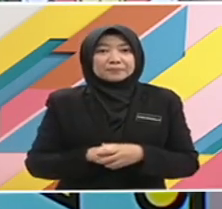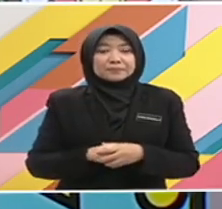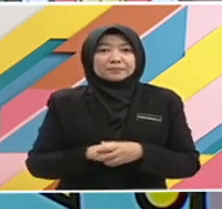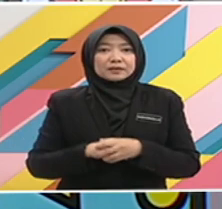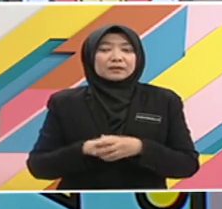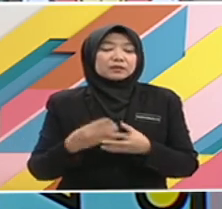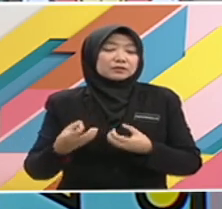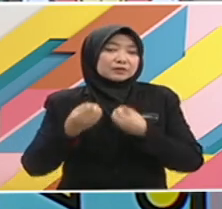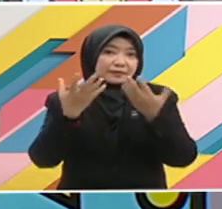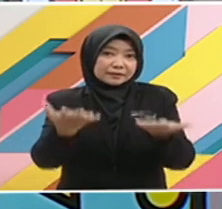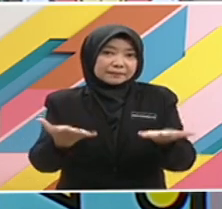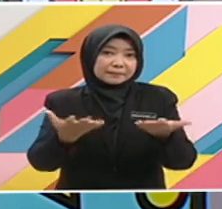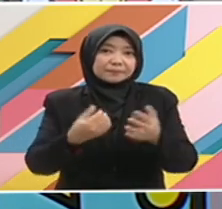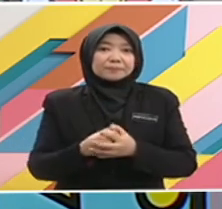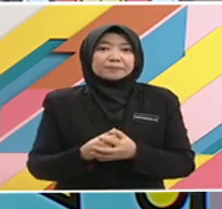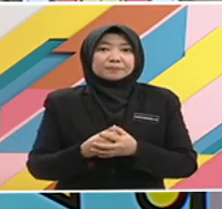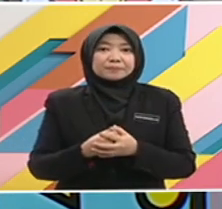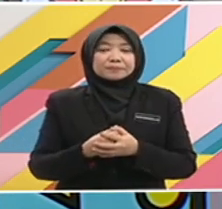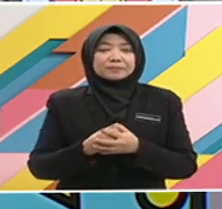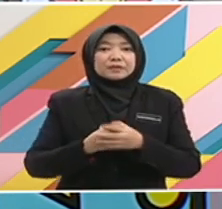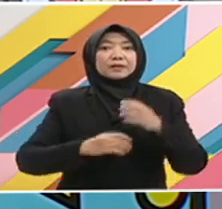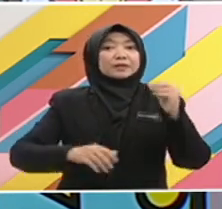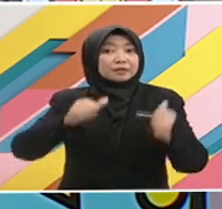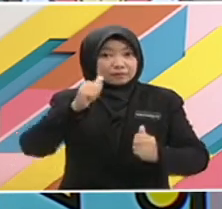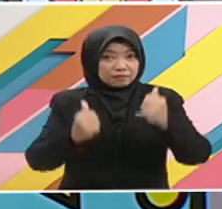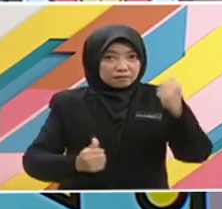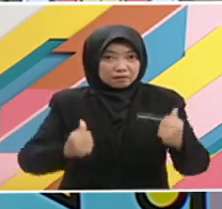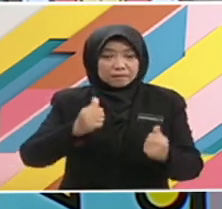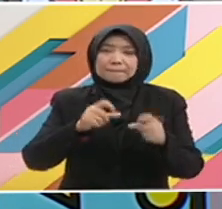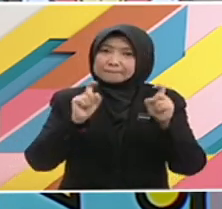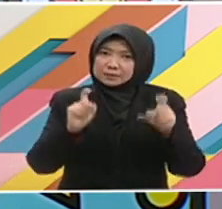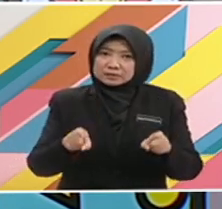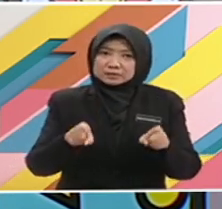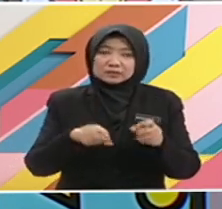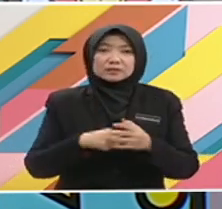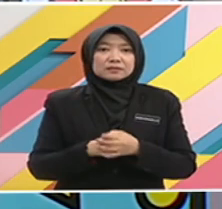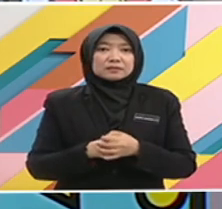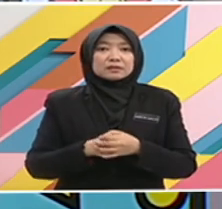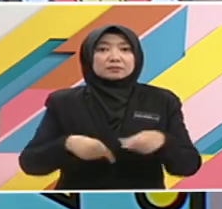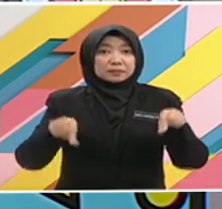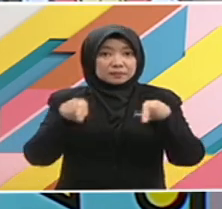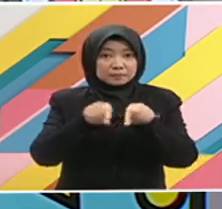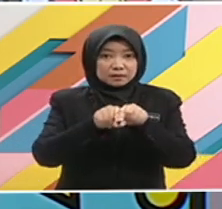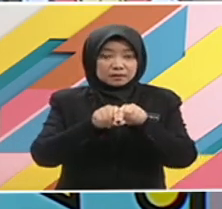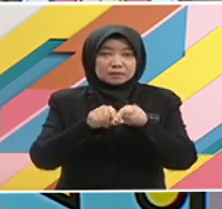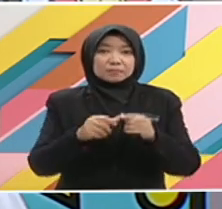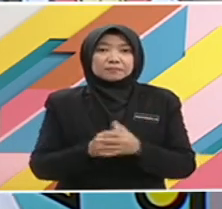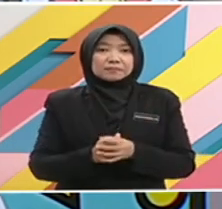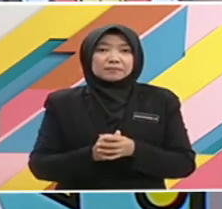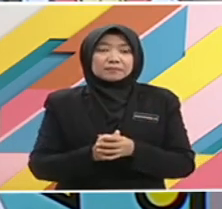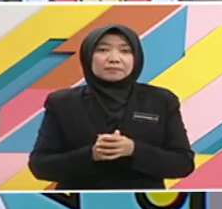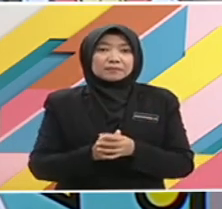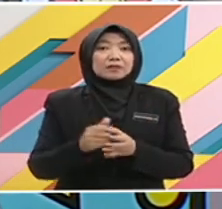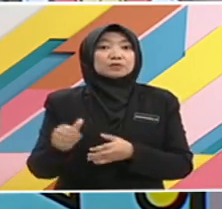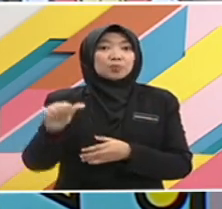ya. Contoh macam kenderaan perlu seimbang. Betul. Kalau cawan ke pinggan ke perlu seimbang. Kalau tak cawan tu saya letak je dah jatuh.